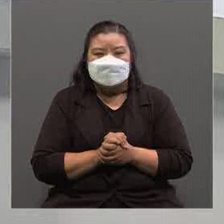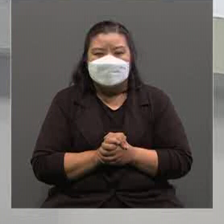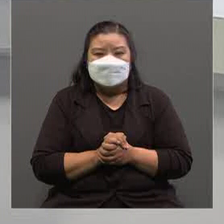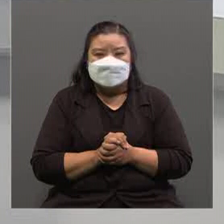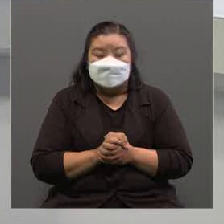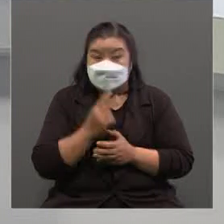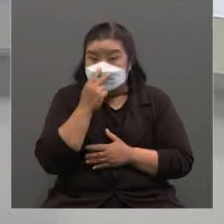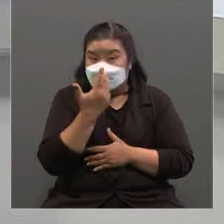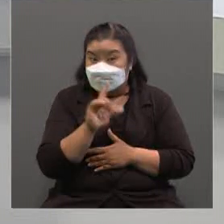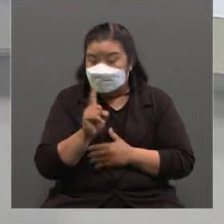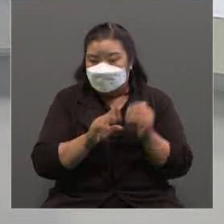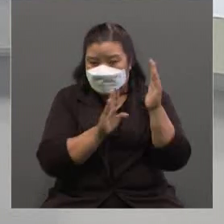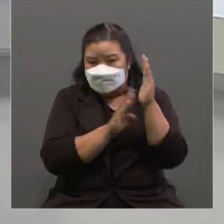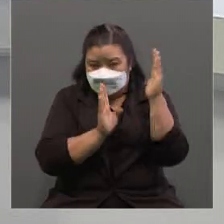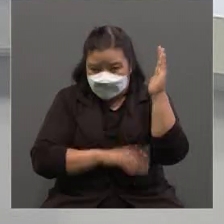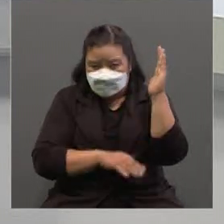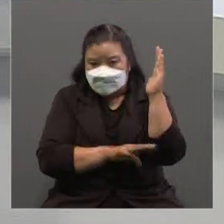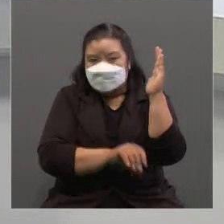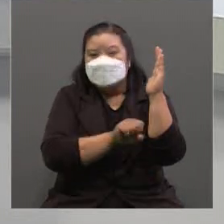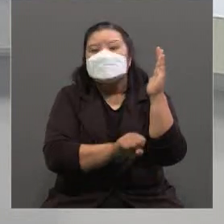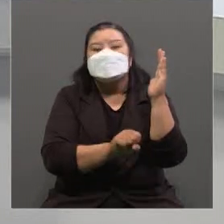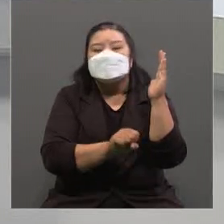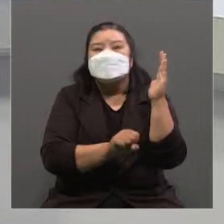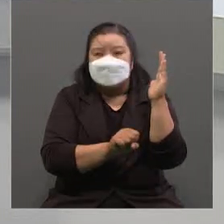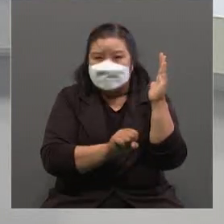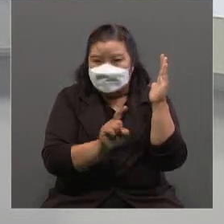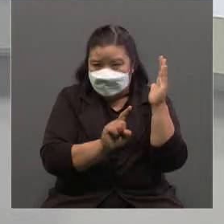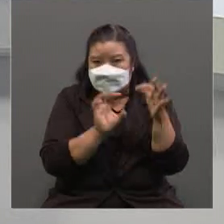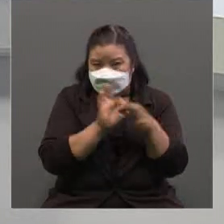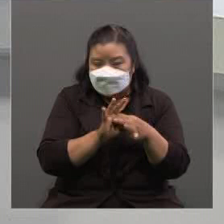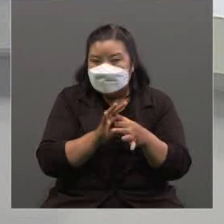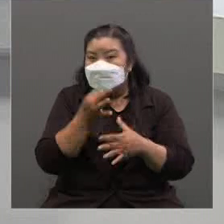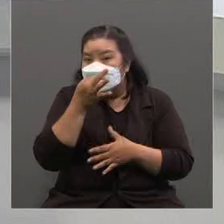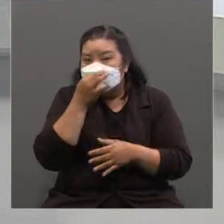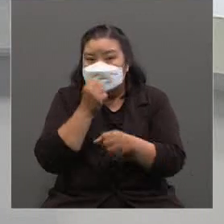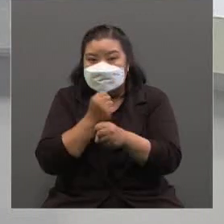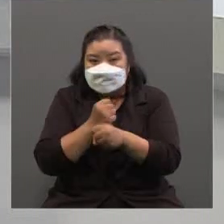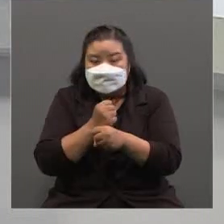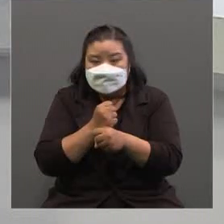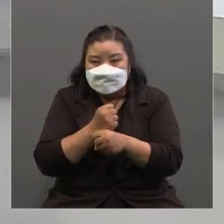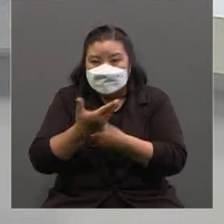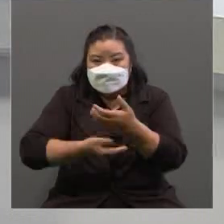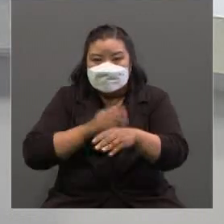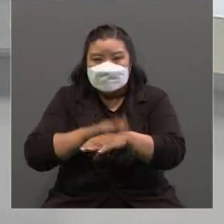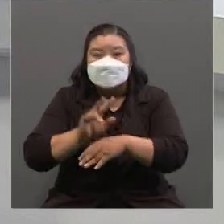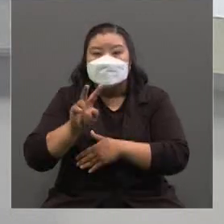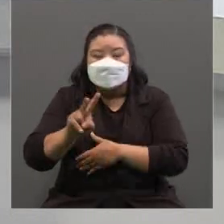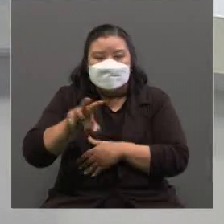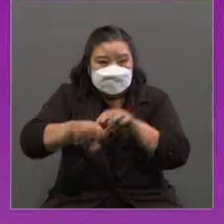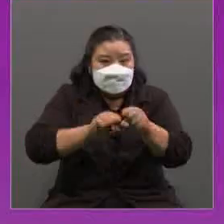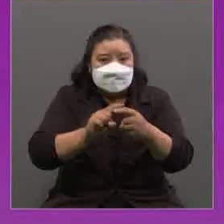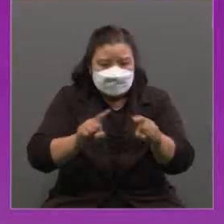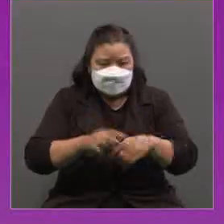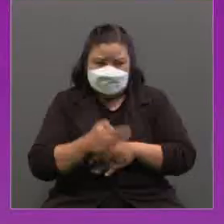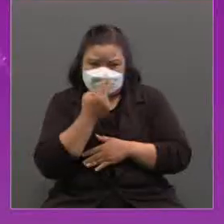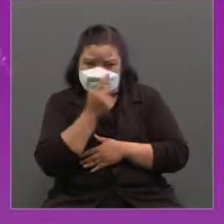ไปดูที่จังหวัดสงขลากันนะครับคุณผู้ชมปรากฏว่ามีคนที่เขาทำอาชีพเก็บของเก่าขายเนี่ยเขากำลังจะกลับอยู่แล้วนะแต่บังเอิญหัน